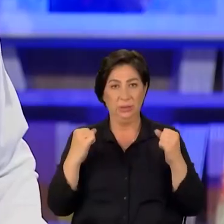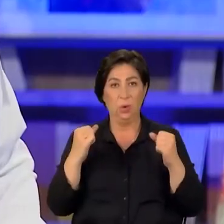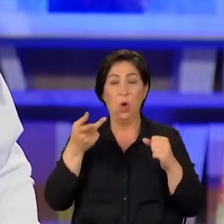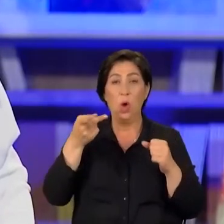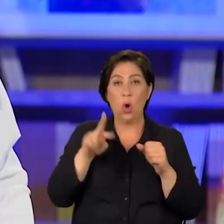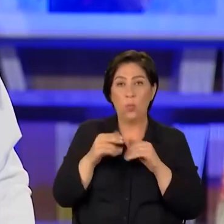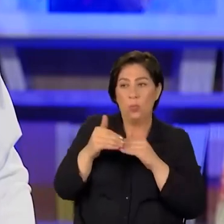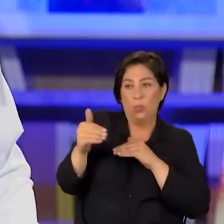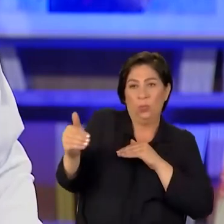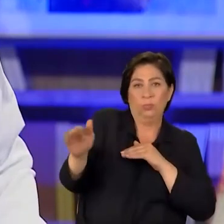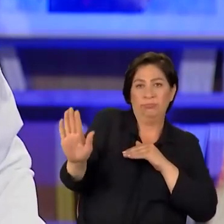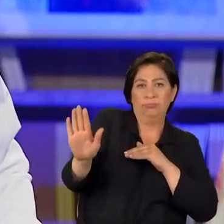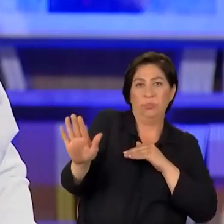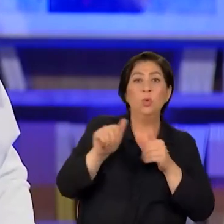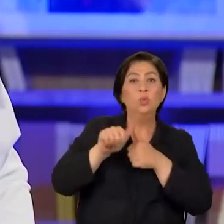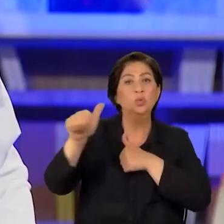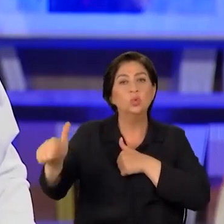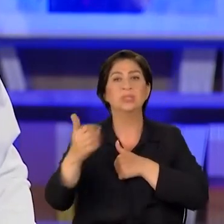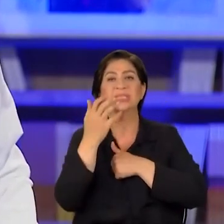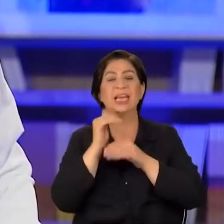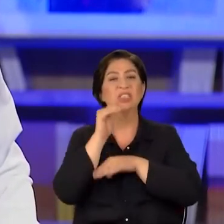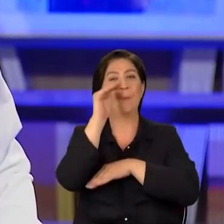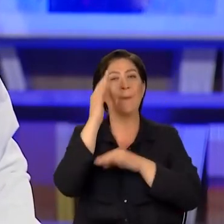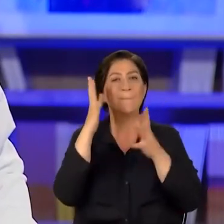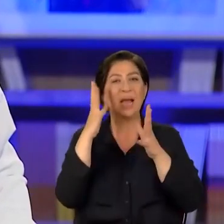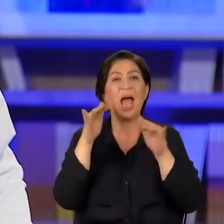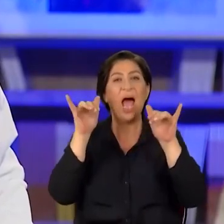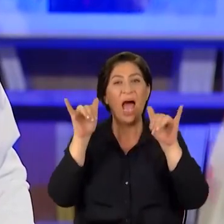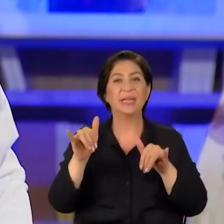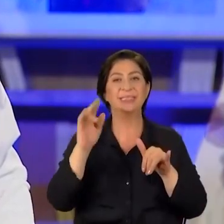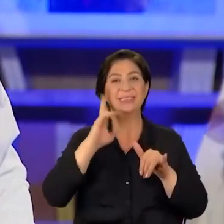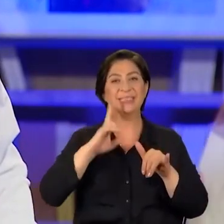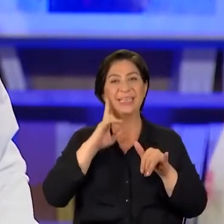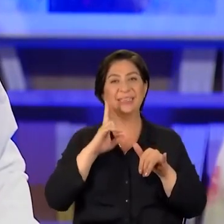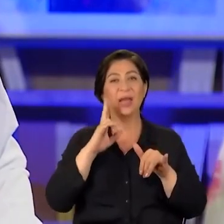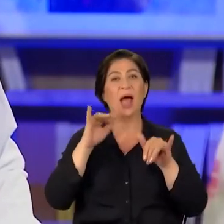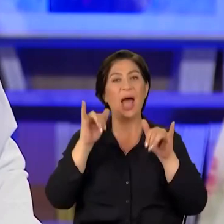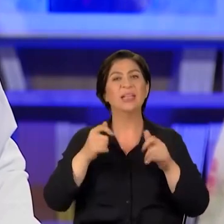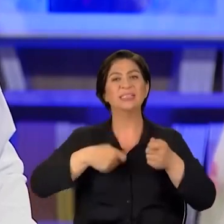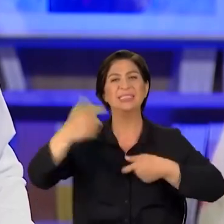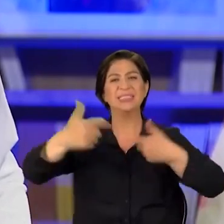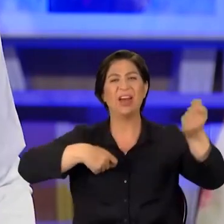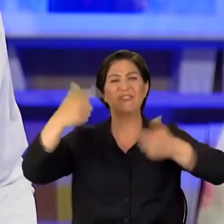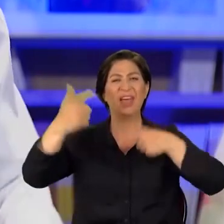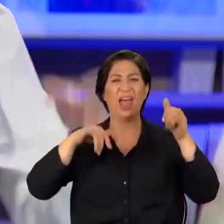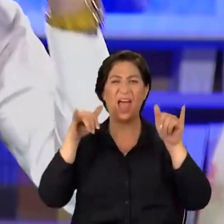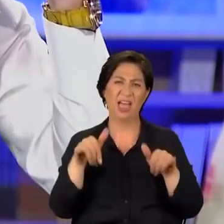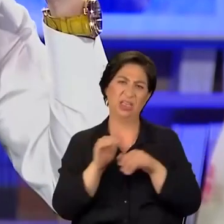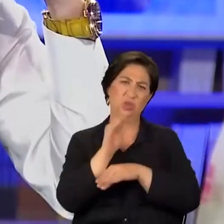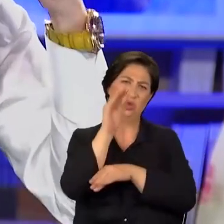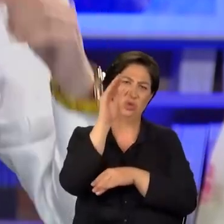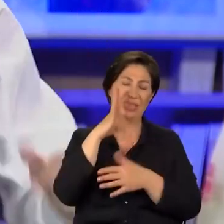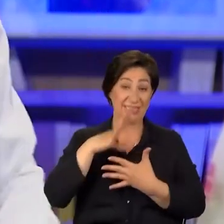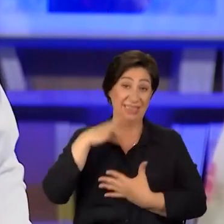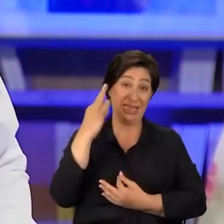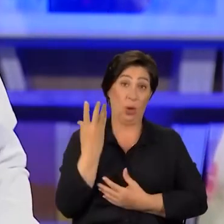ölümden uzak durma, uzun yaşama manyaklıkları falan filan aynı zenginleşmeden ve israftan dolayı olan bir şey. Aynı şeyi yaşıyoruz